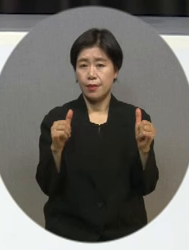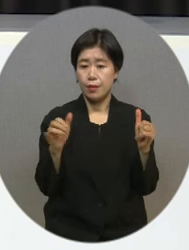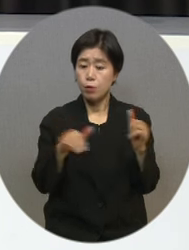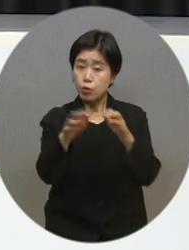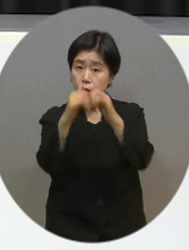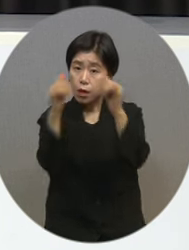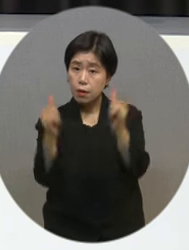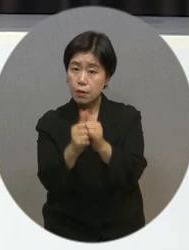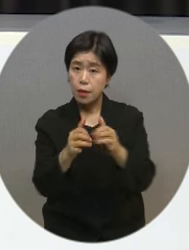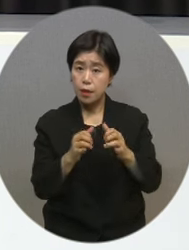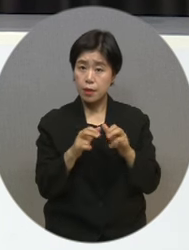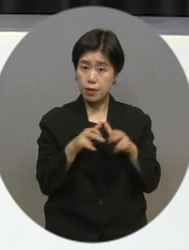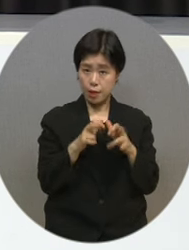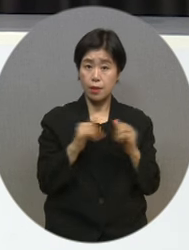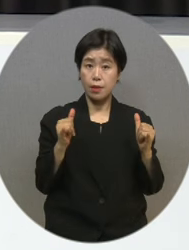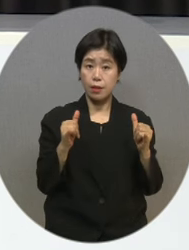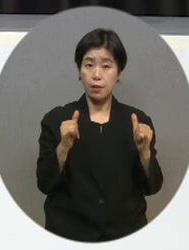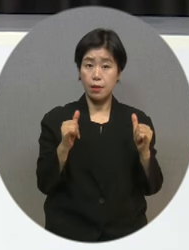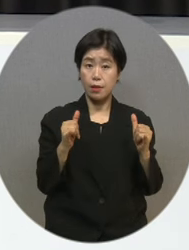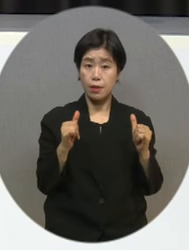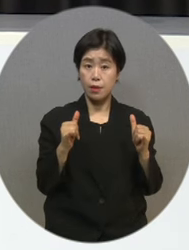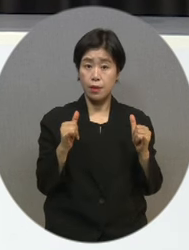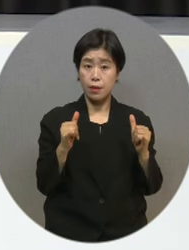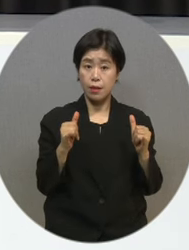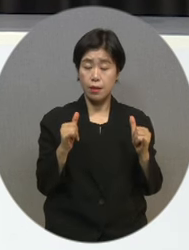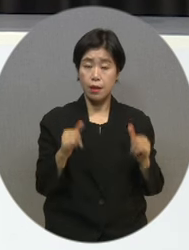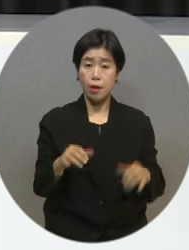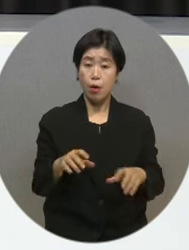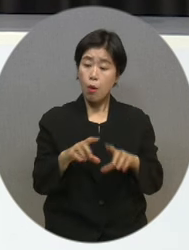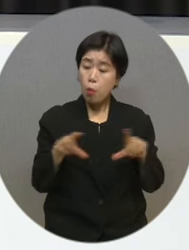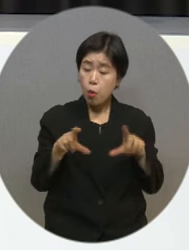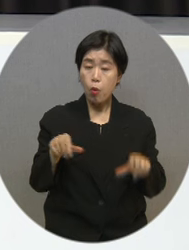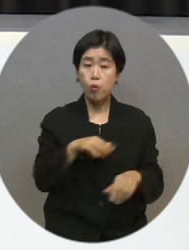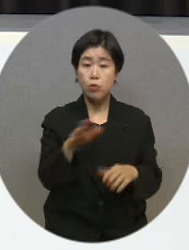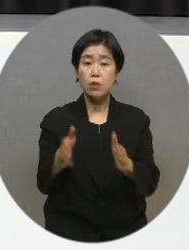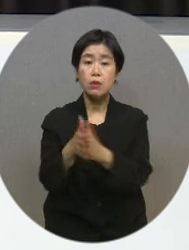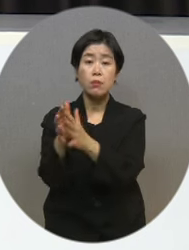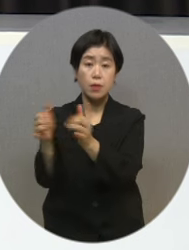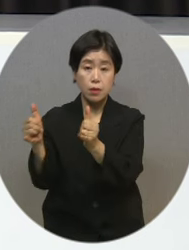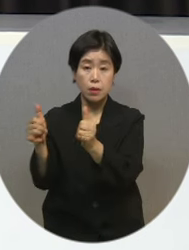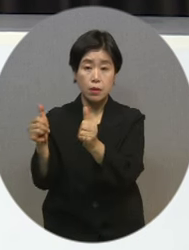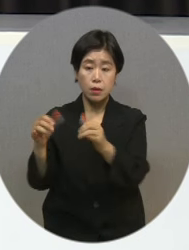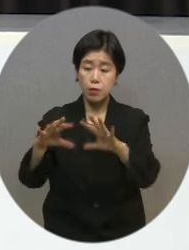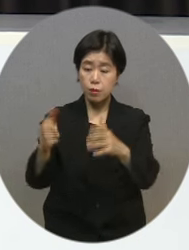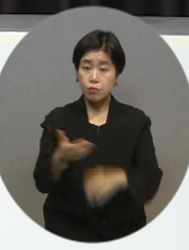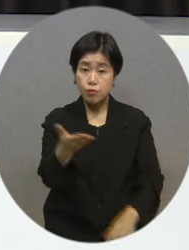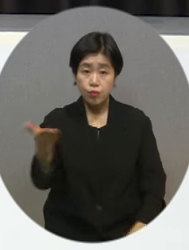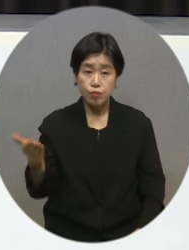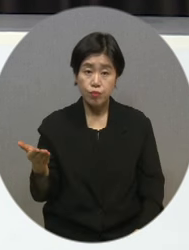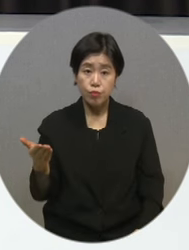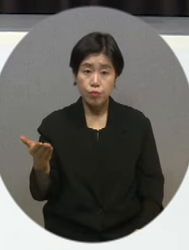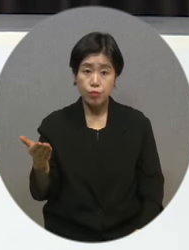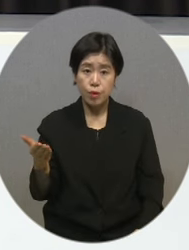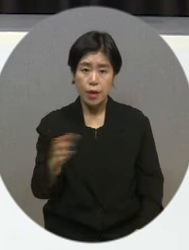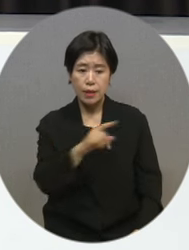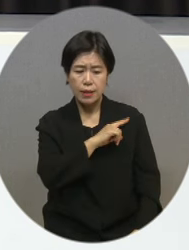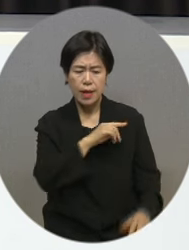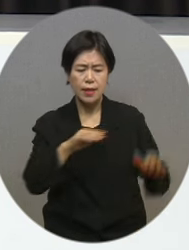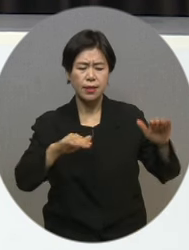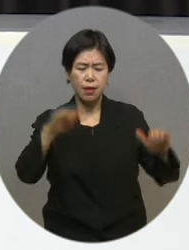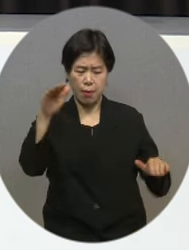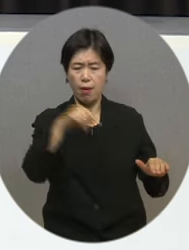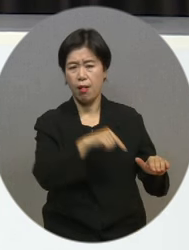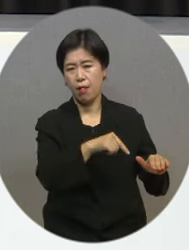사회의 장애인은 여전히 보통의 우리 시민들, 국민 여러분들께서 가장 차별받는